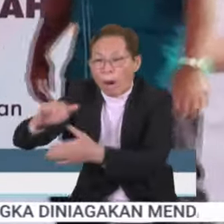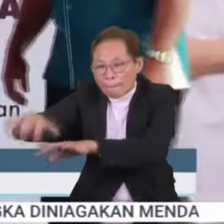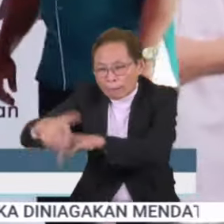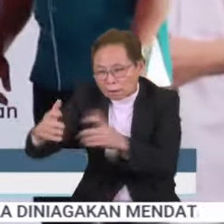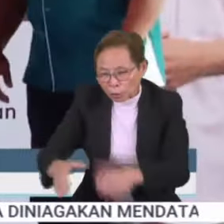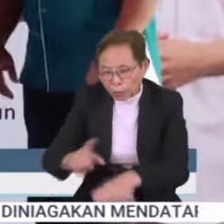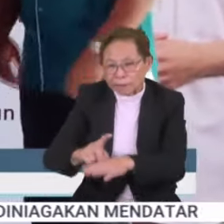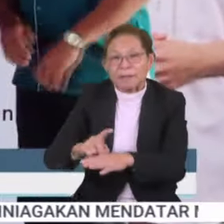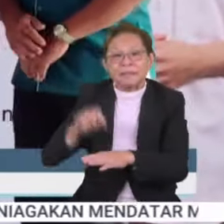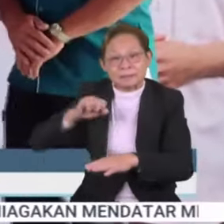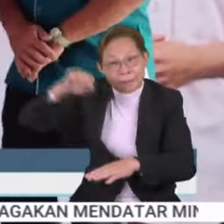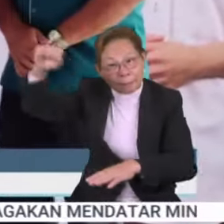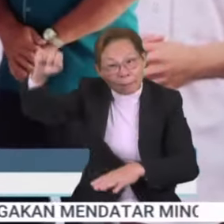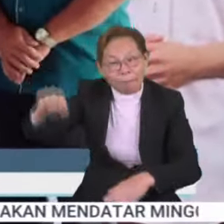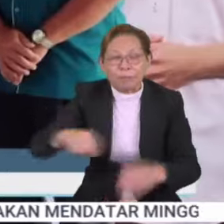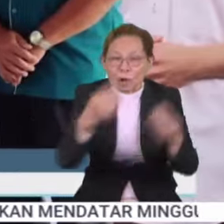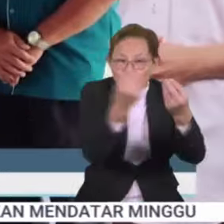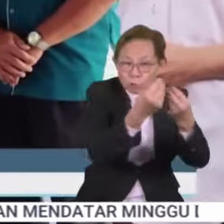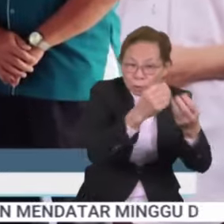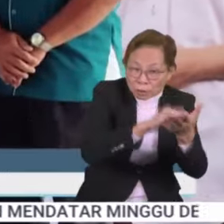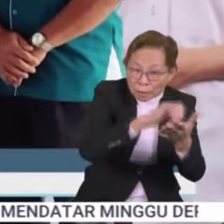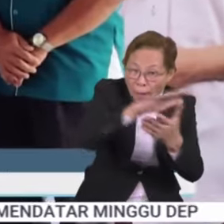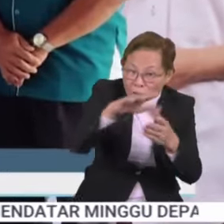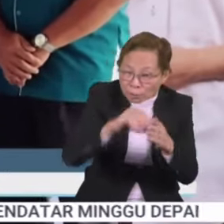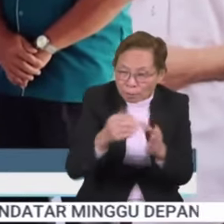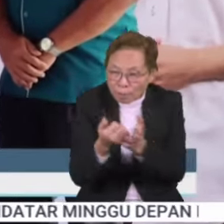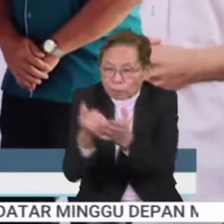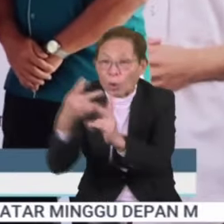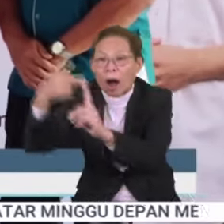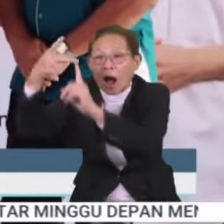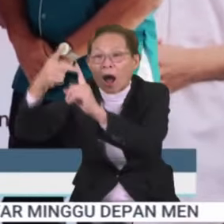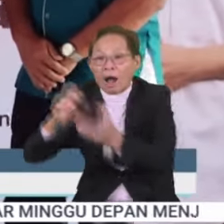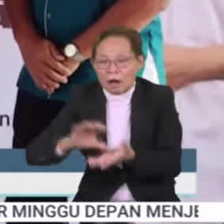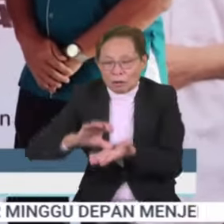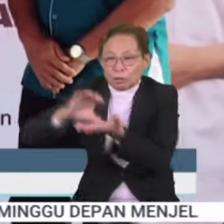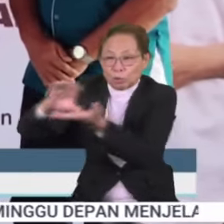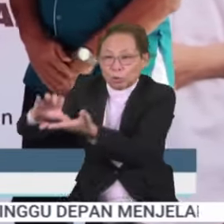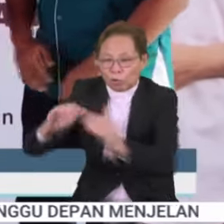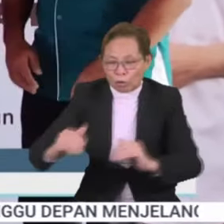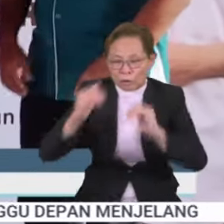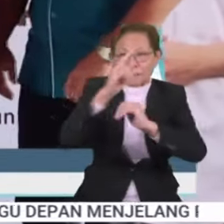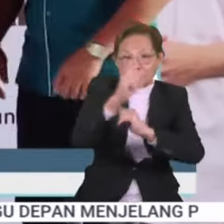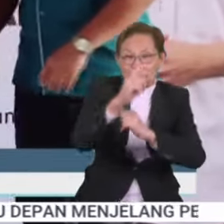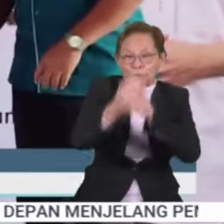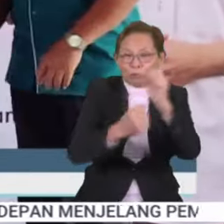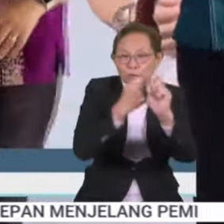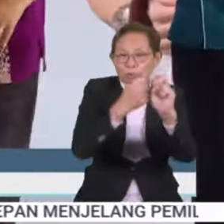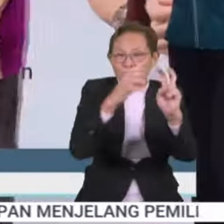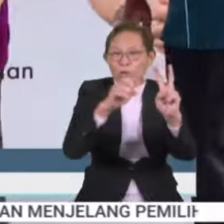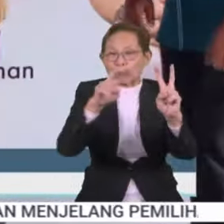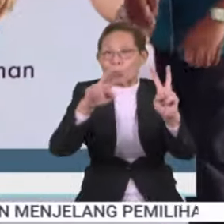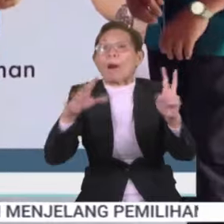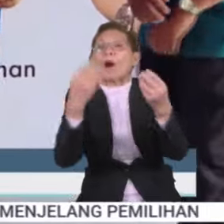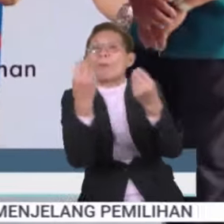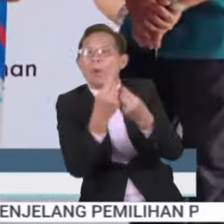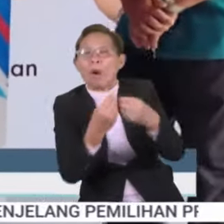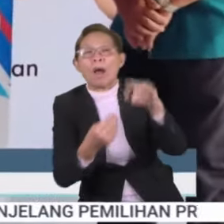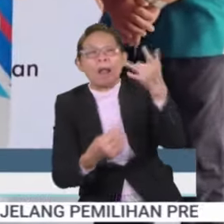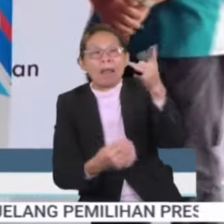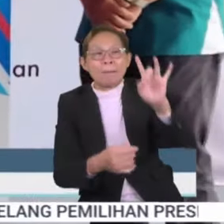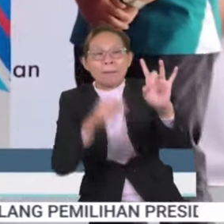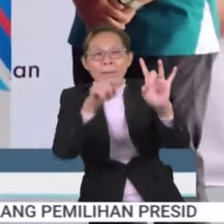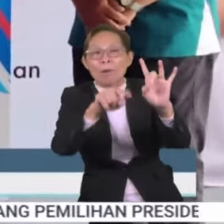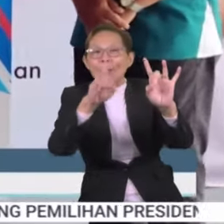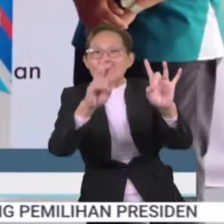pesawah di negeri ini jumlah itu termasuk bantuan khas sumbangan tunai fasa 1 2024 berjumlah